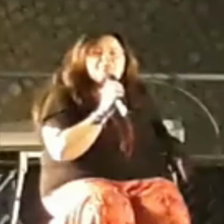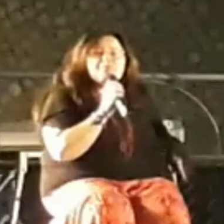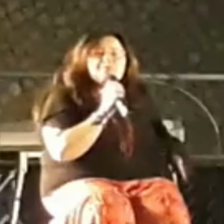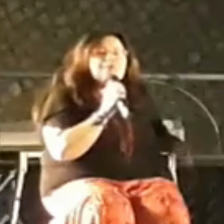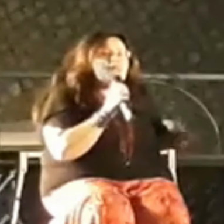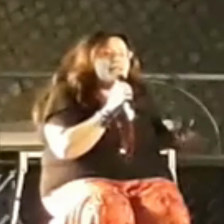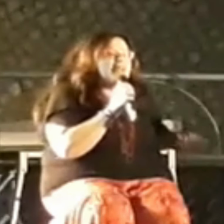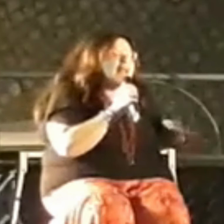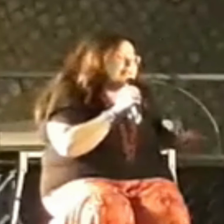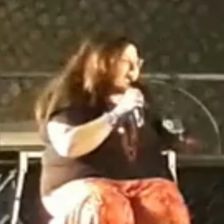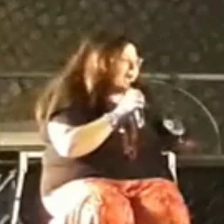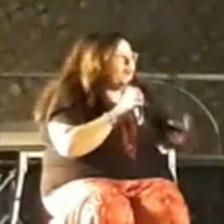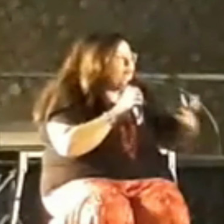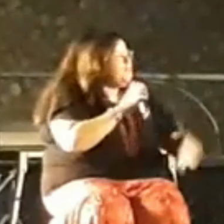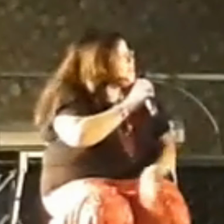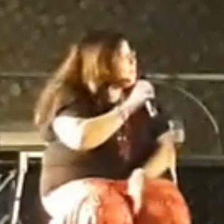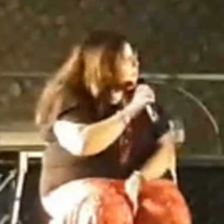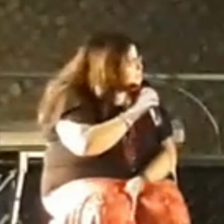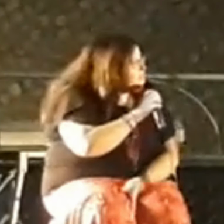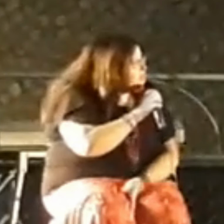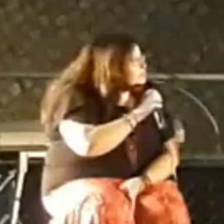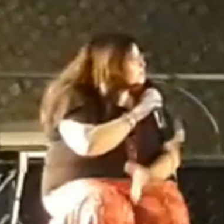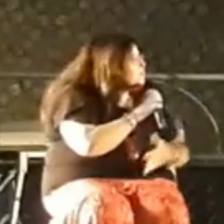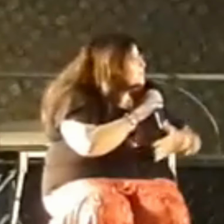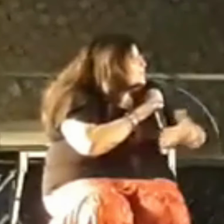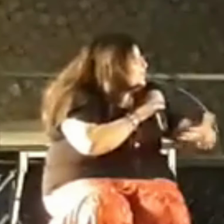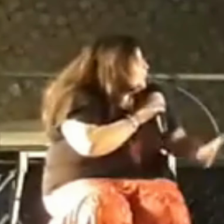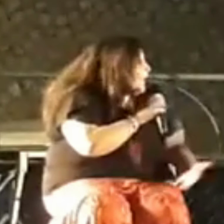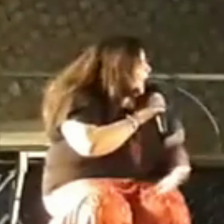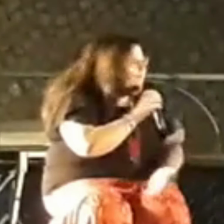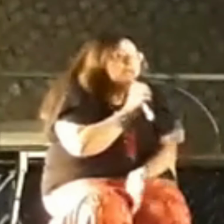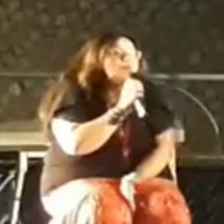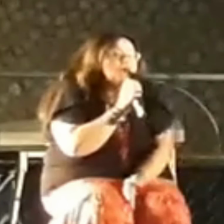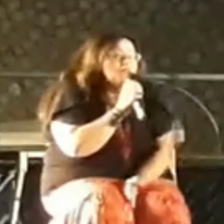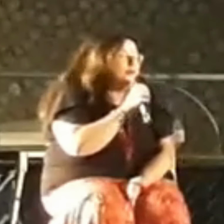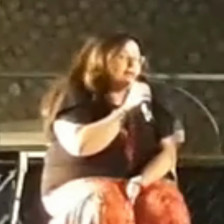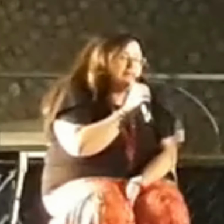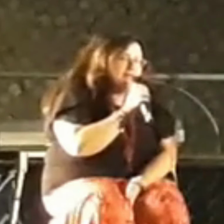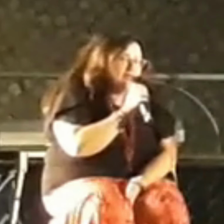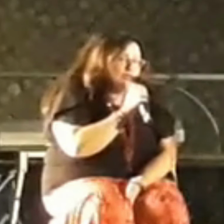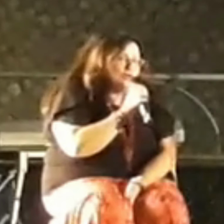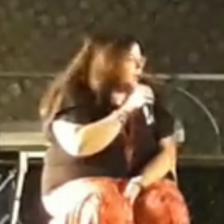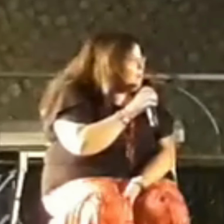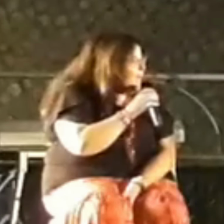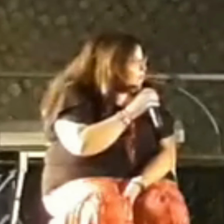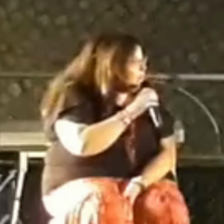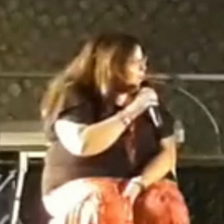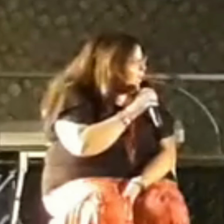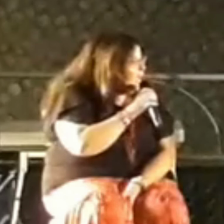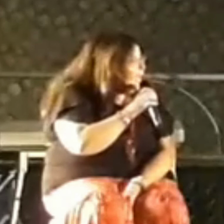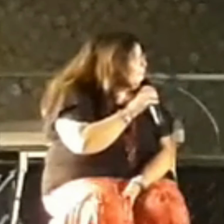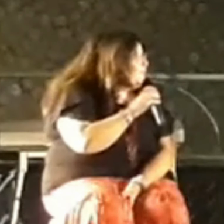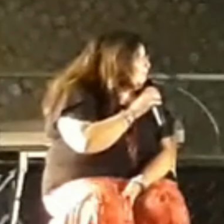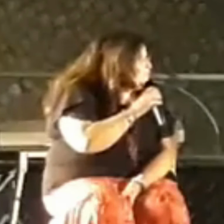in realtà ho visto proprio questo, cioè sono tutte difficoltà, però le difficoltà le devi toccare con mano,